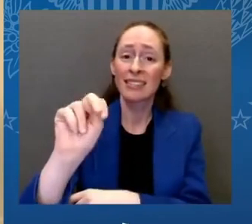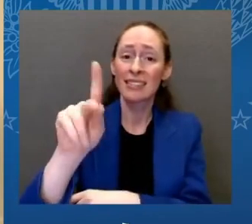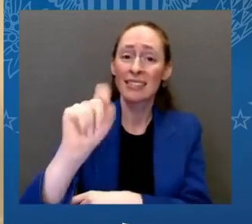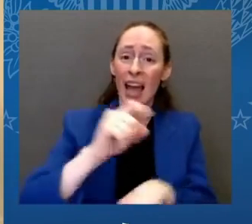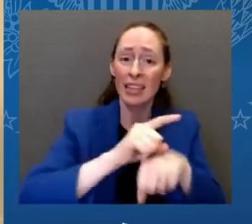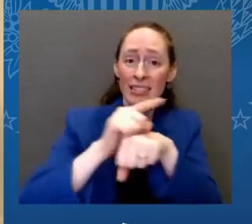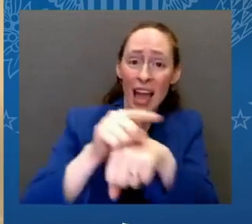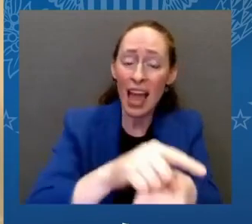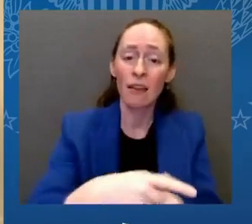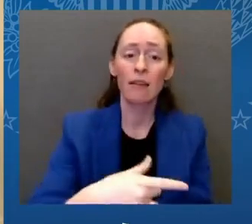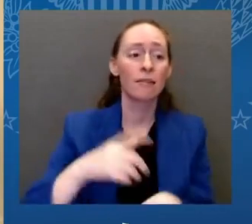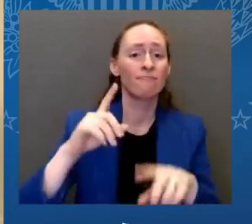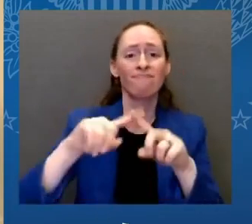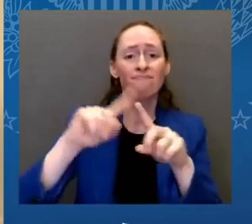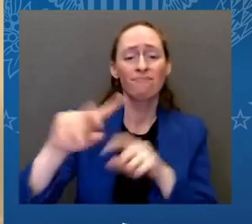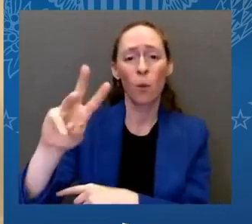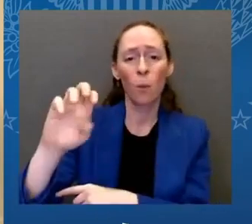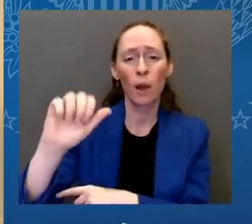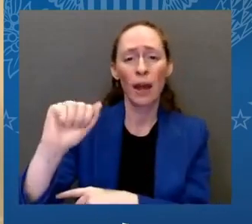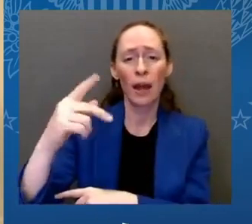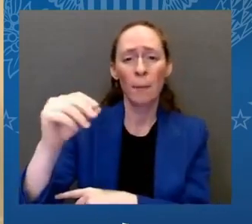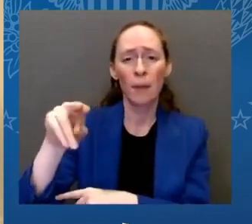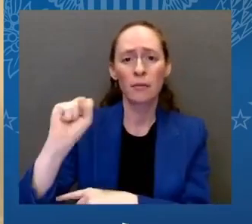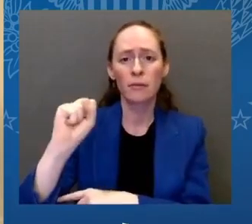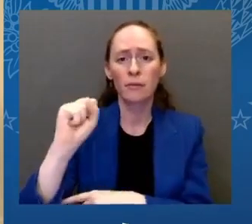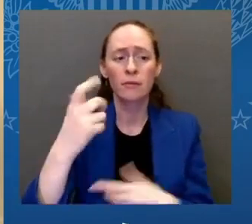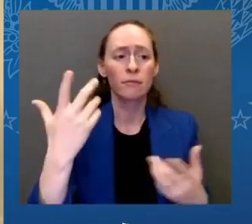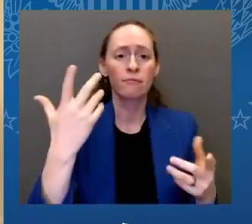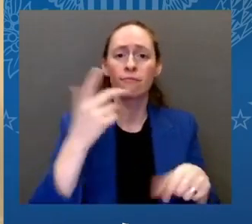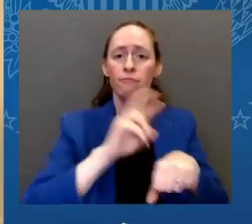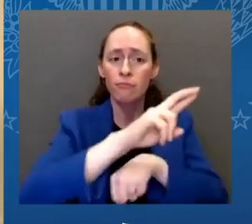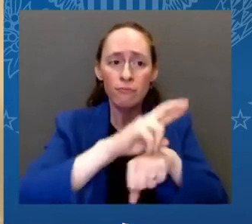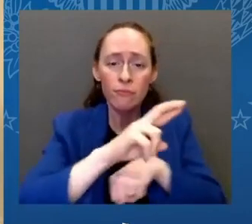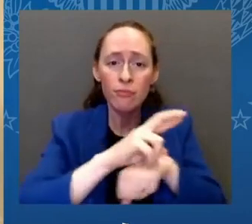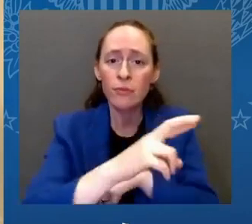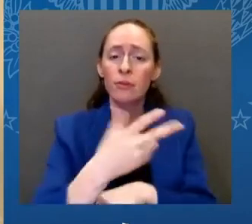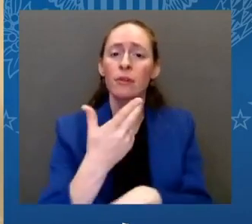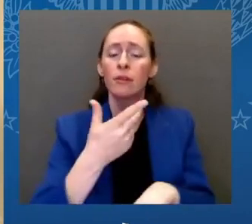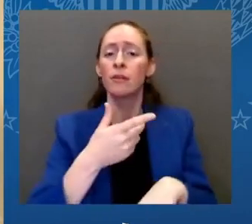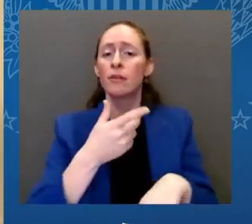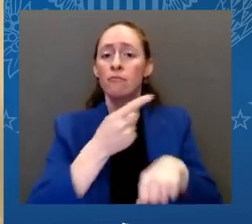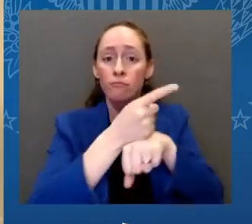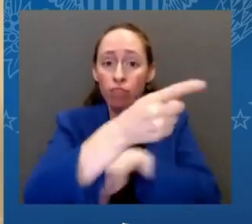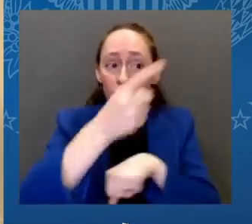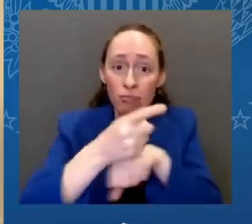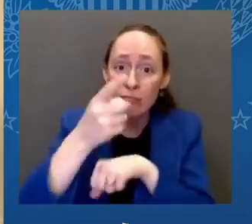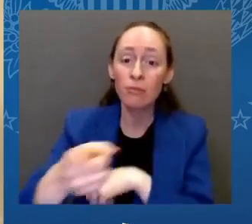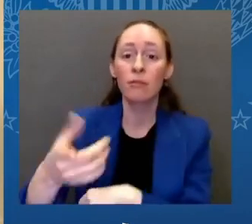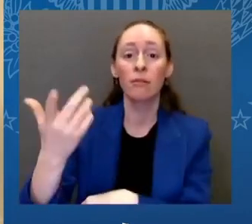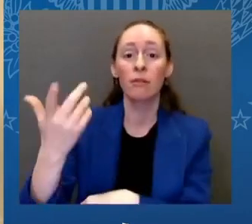машин піхоти, більше 2 мільйонів артилерійських снарядів і більше